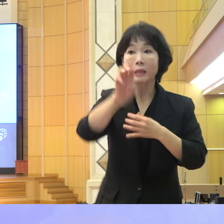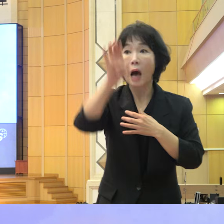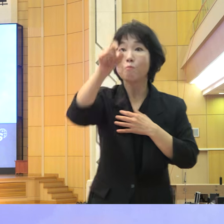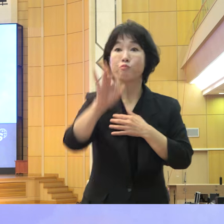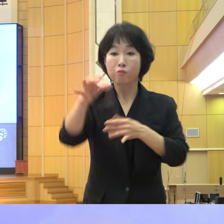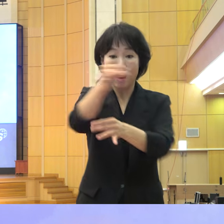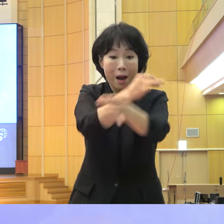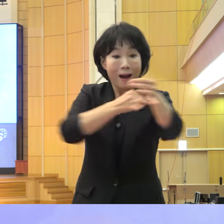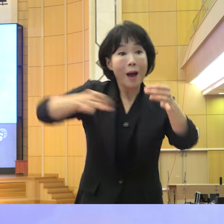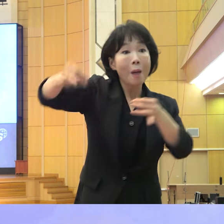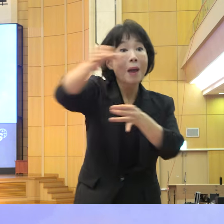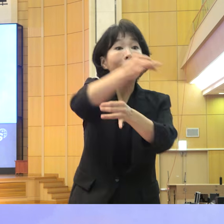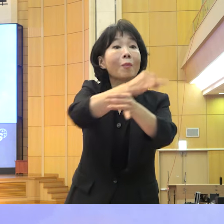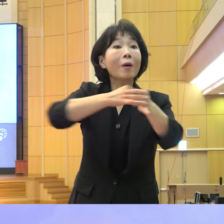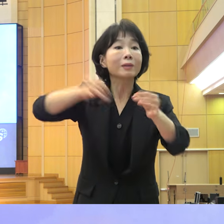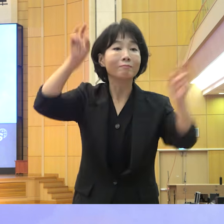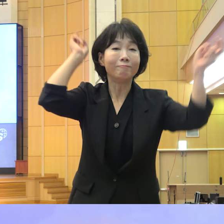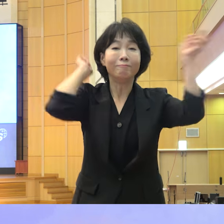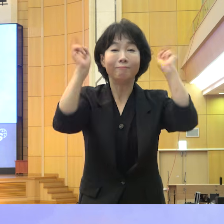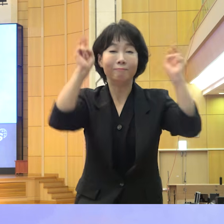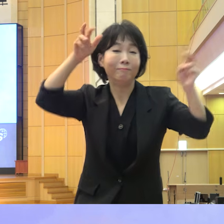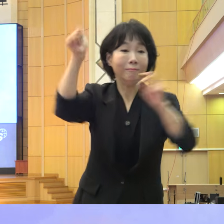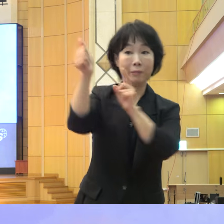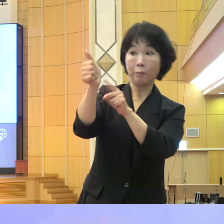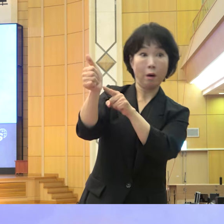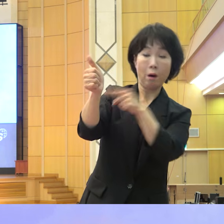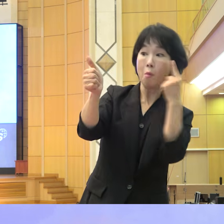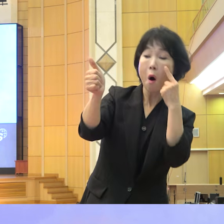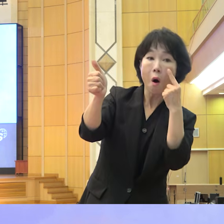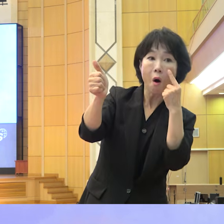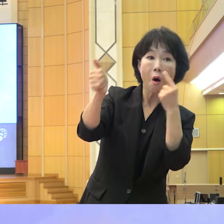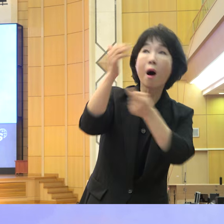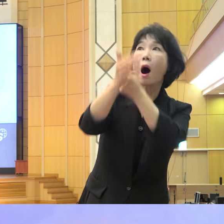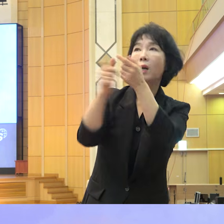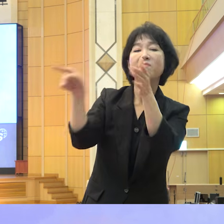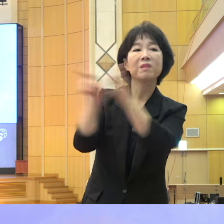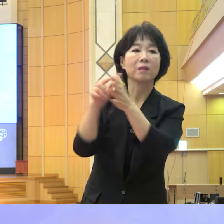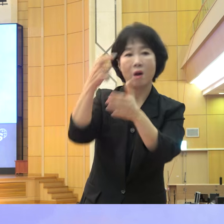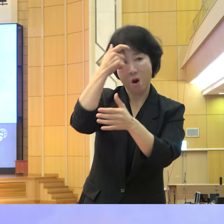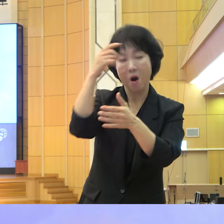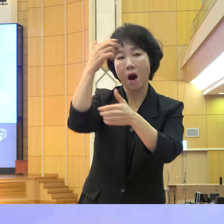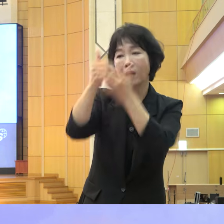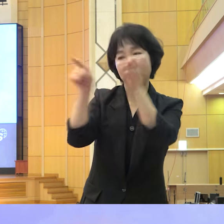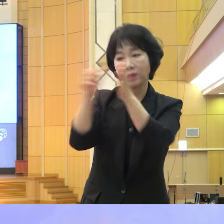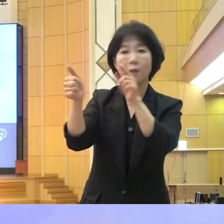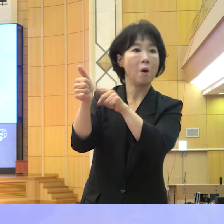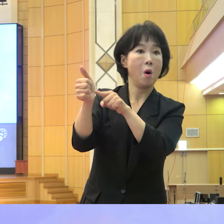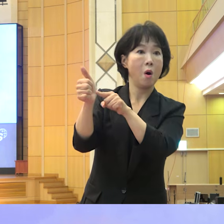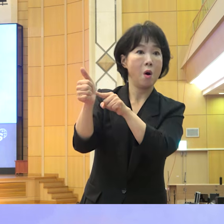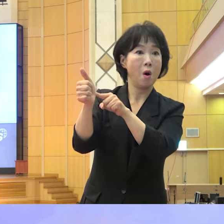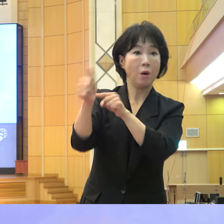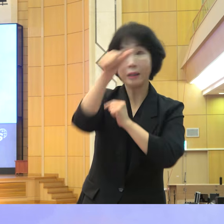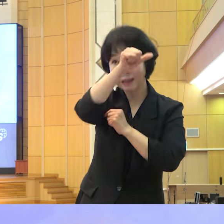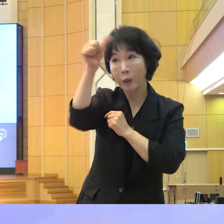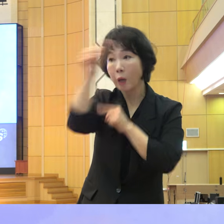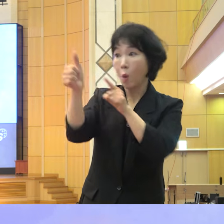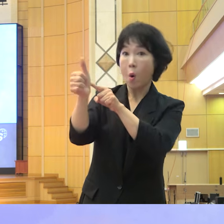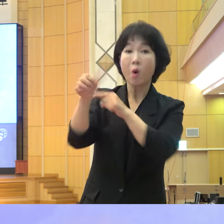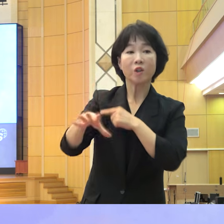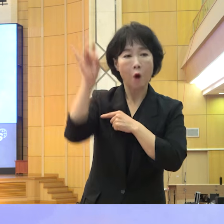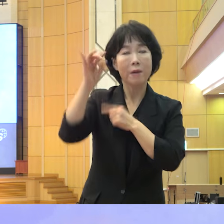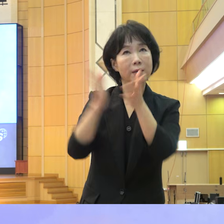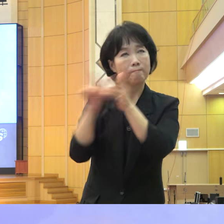삼풍백화점 경영주가 주님을 믿는 사람이었습니다. 처음에는 진짜 믿음으로